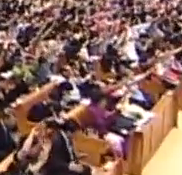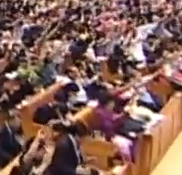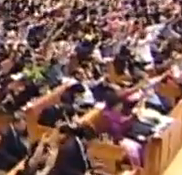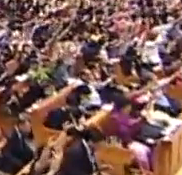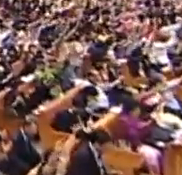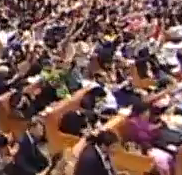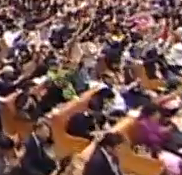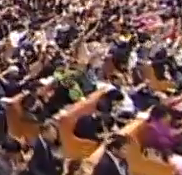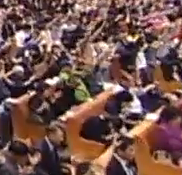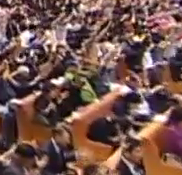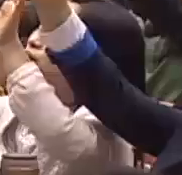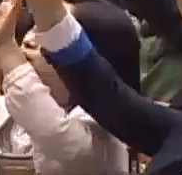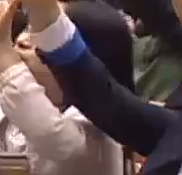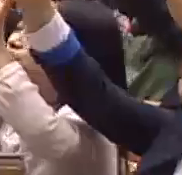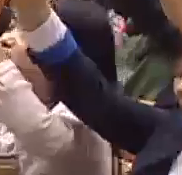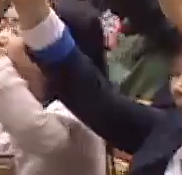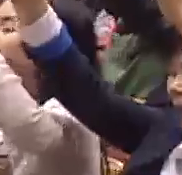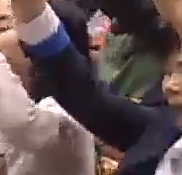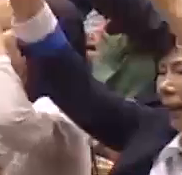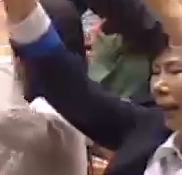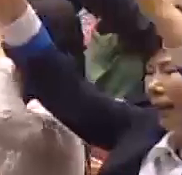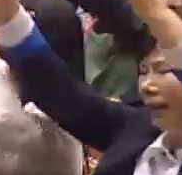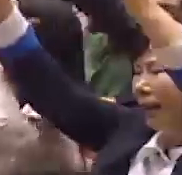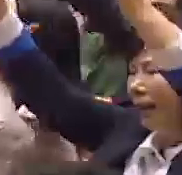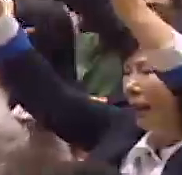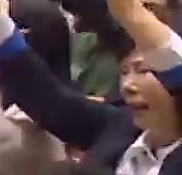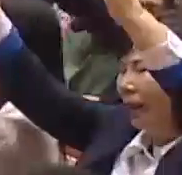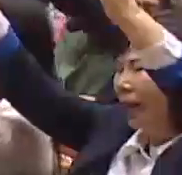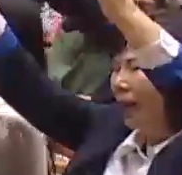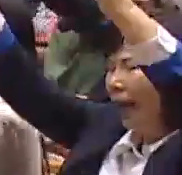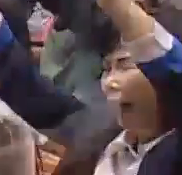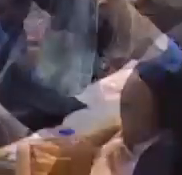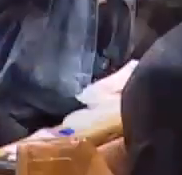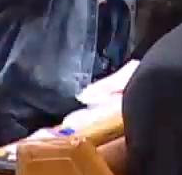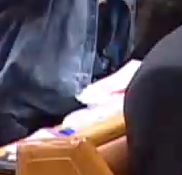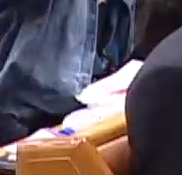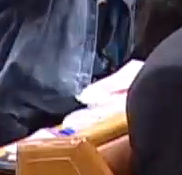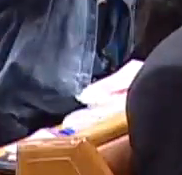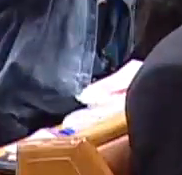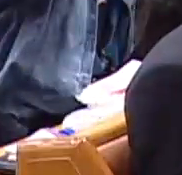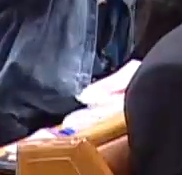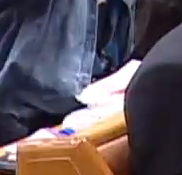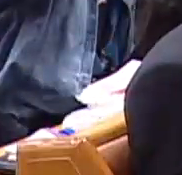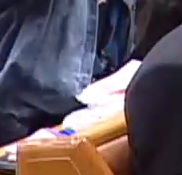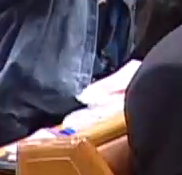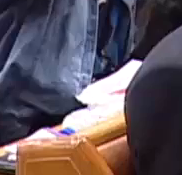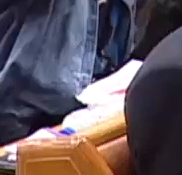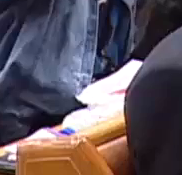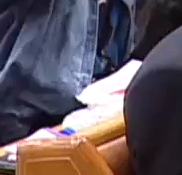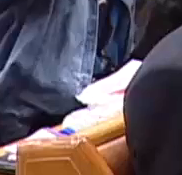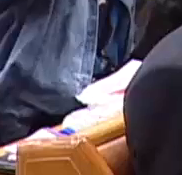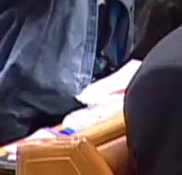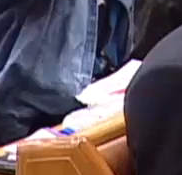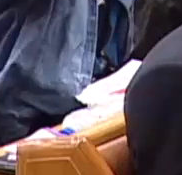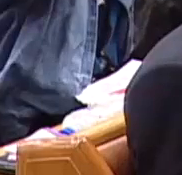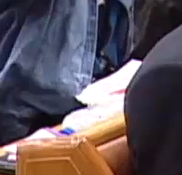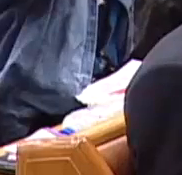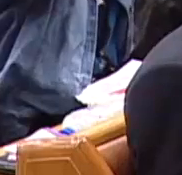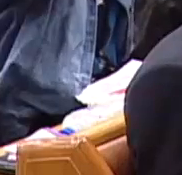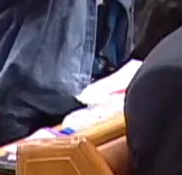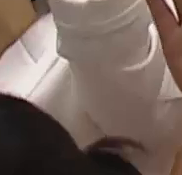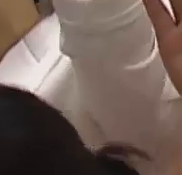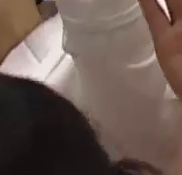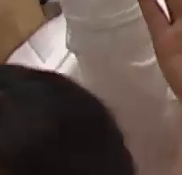믿고 천국 가는 행복한 가정 되게 도와주시옵소서. 주님 최고의 행복은 예수 믿고 천국 가는